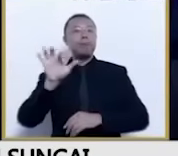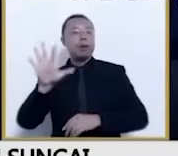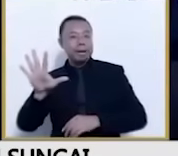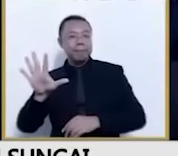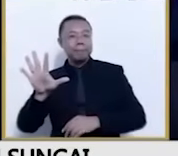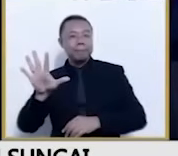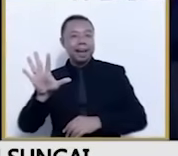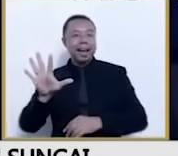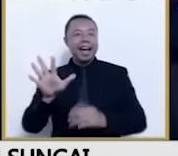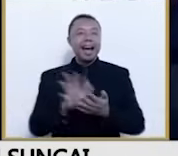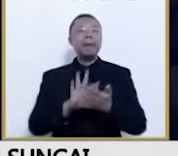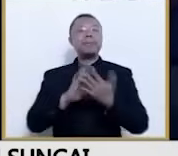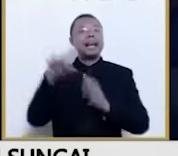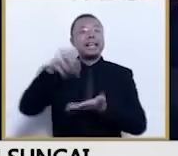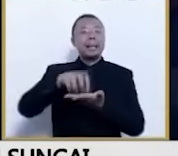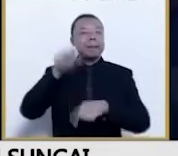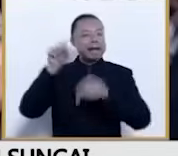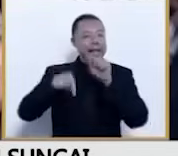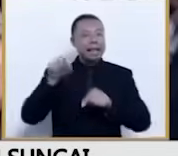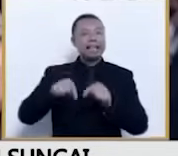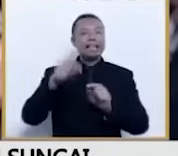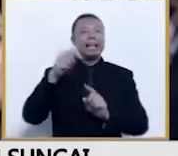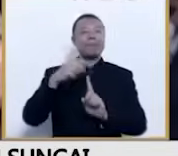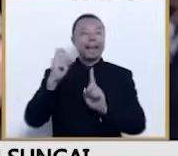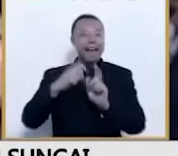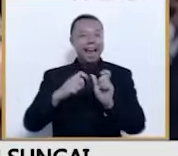14.835 yang menjadi tempat pemungutan suara.